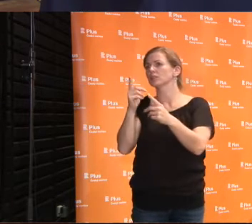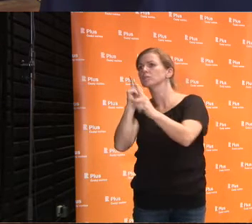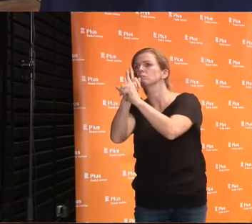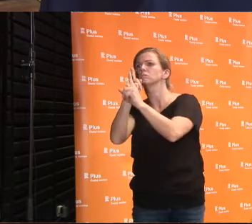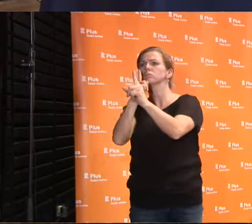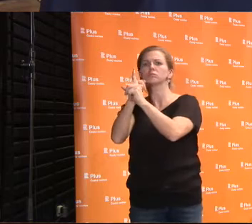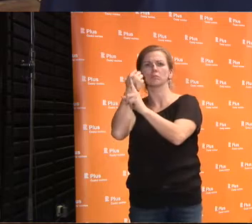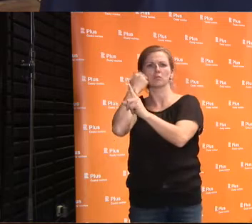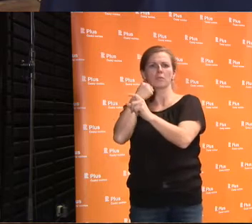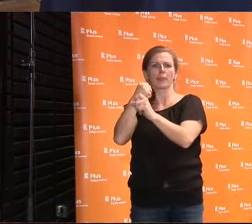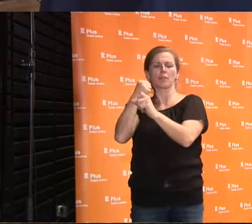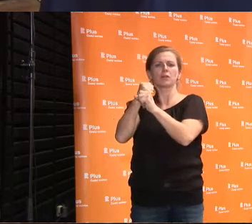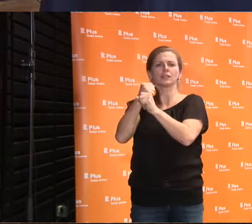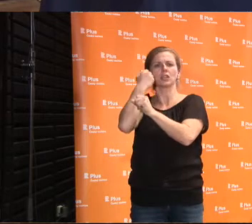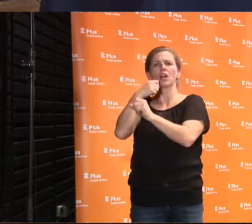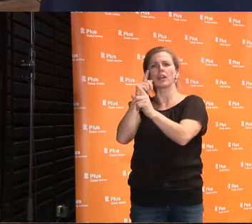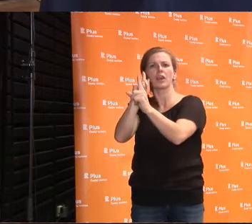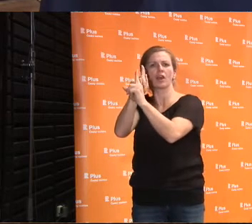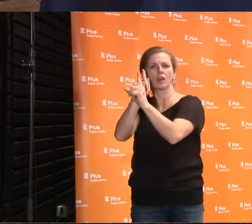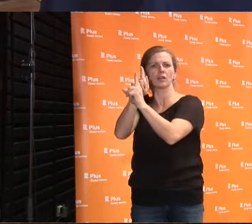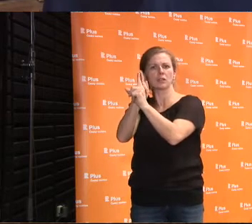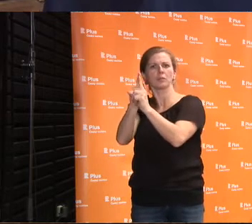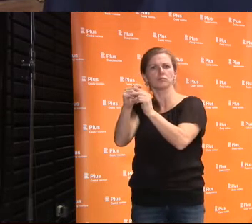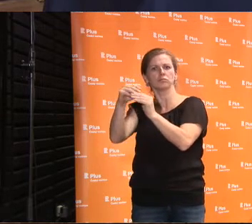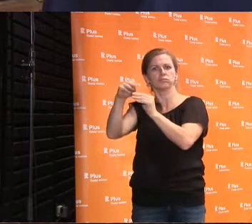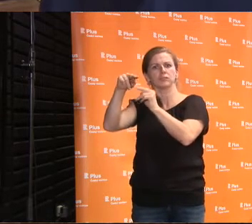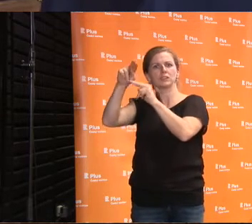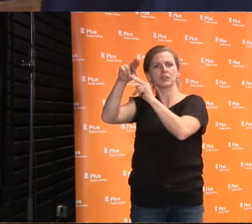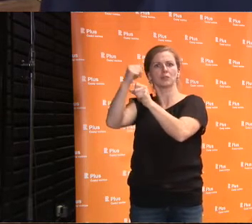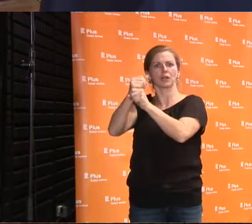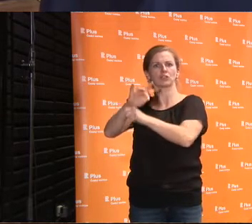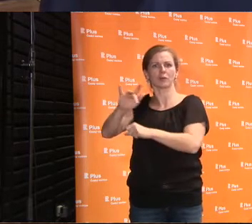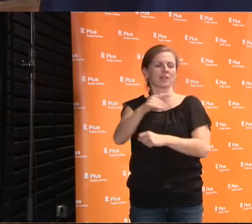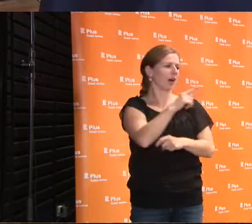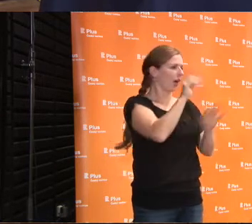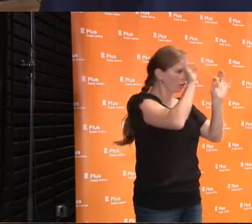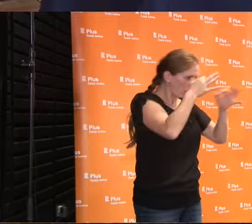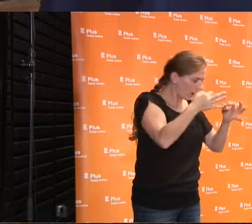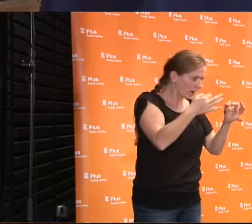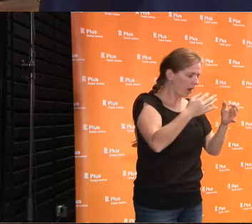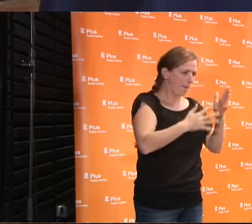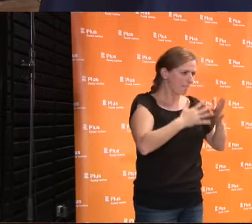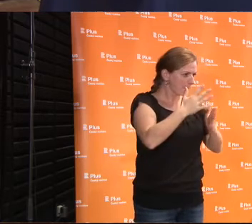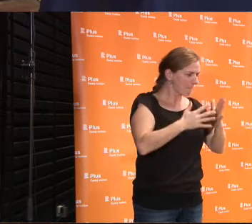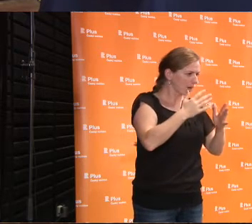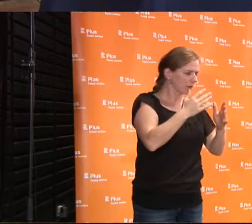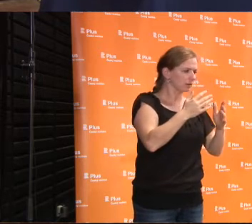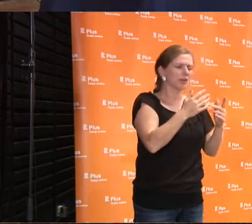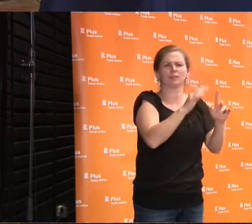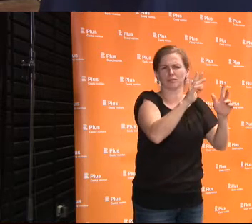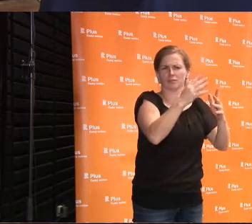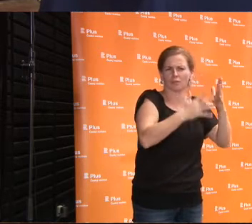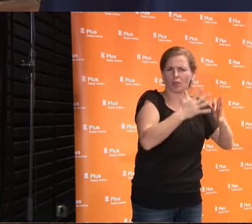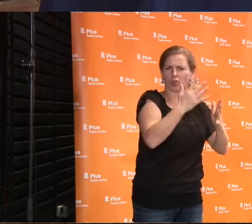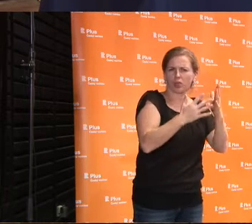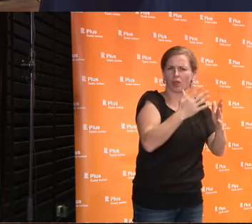nejčastěji skloňuje jako ta oblast, kde může nejvíce narůst, ale člověk, který odchází z továrny, kde prováděl nějakou mechanickou rutinní pracovní práci, tak